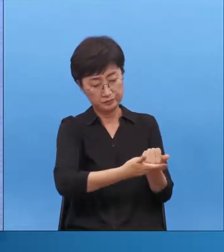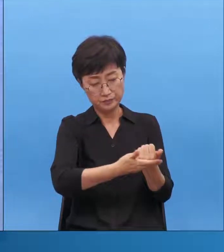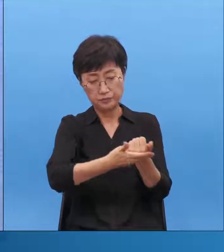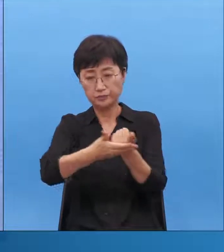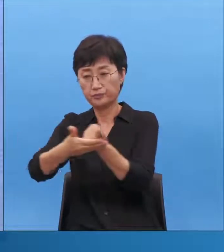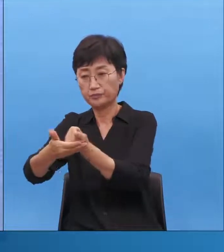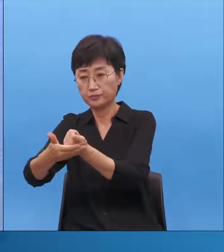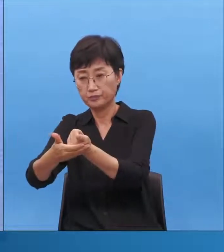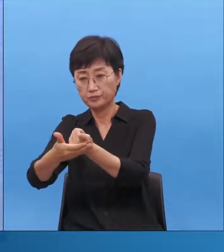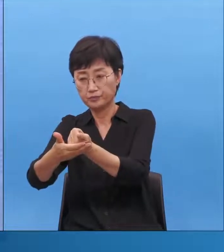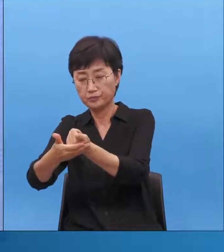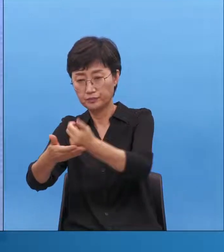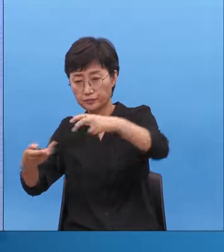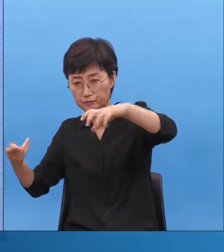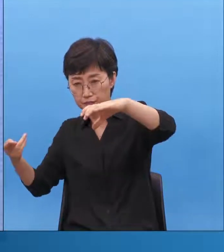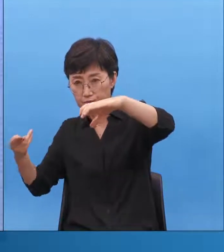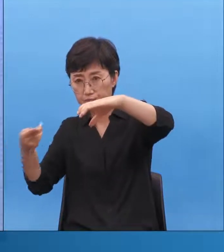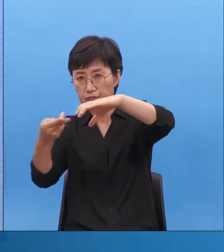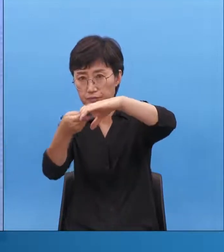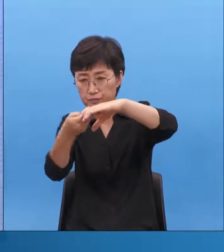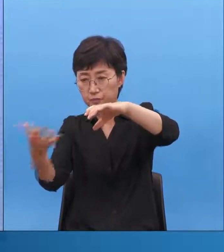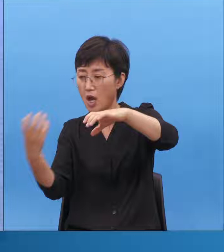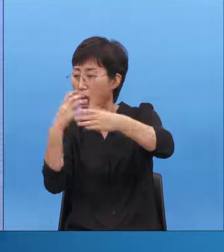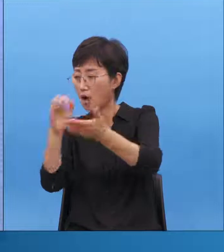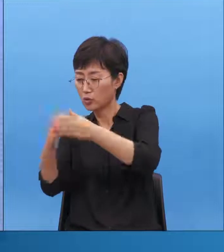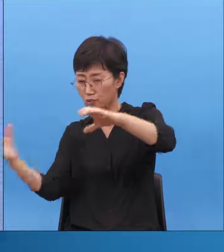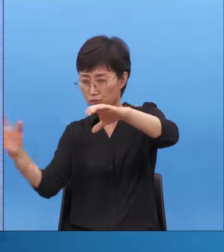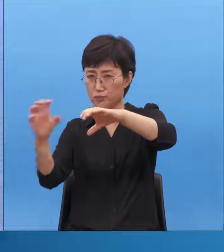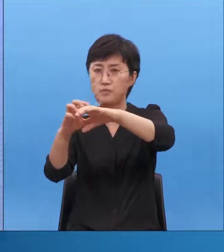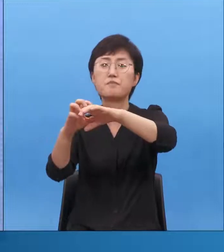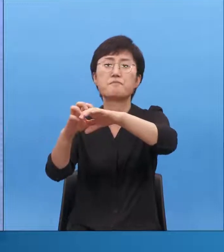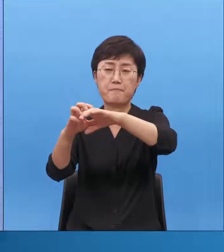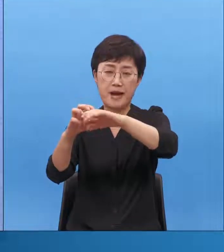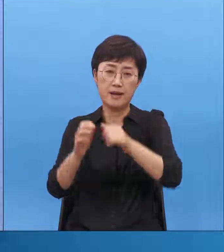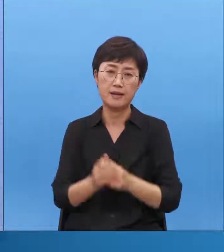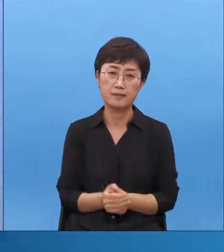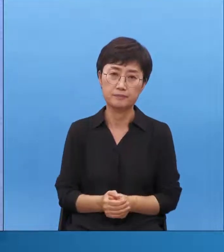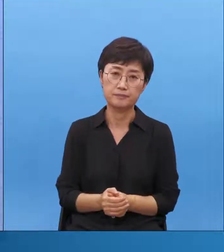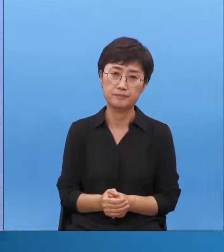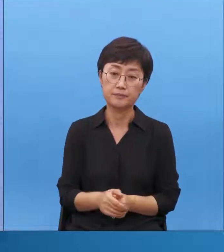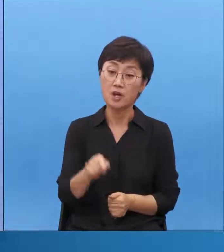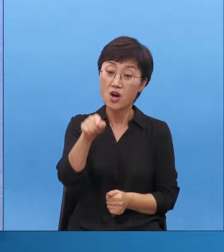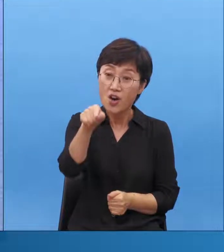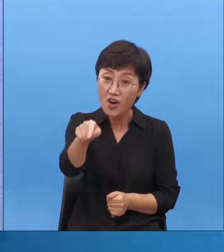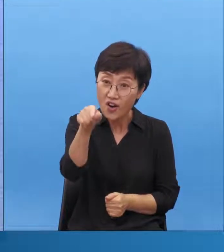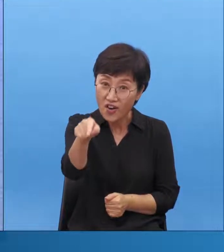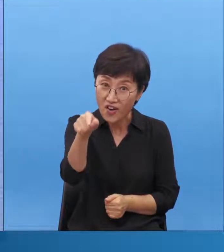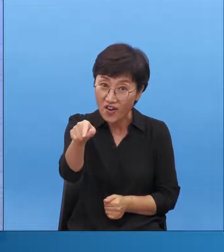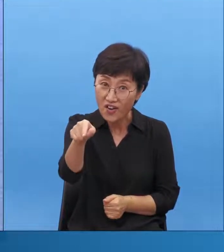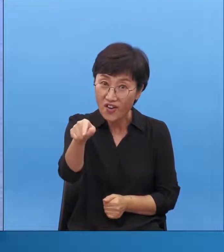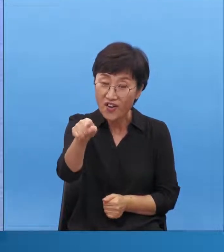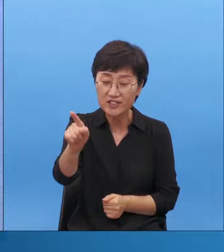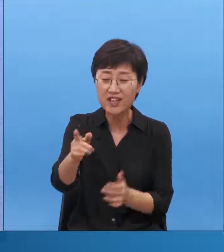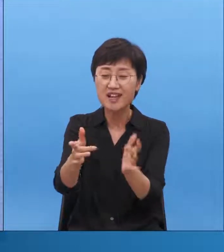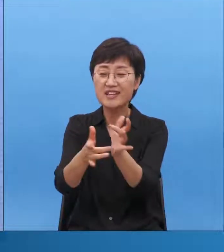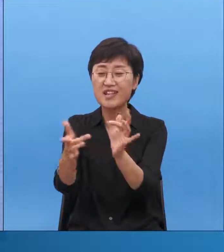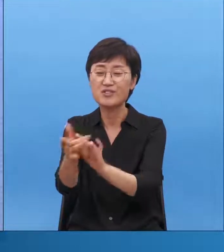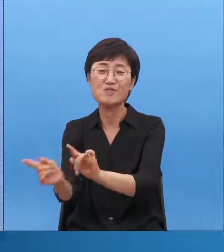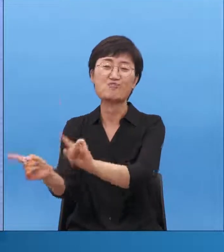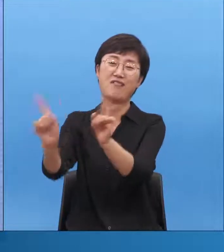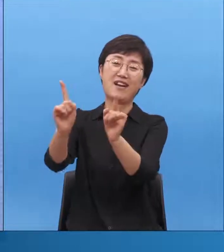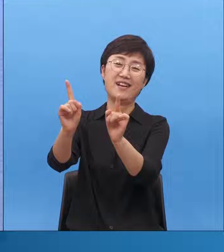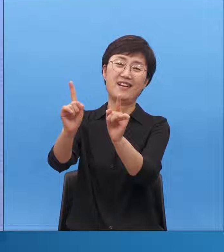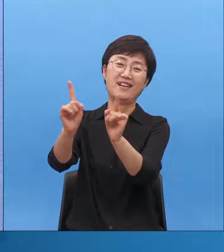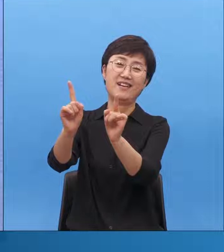grave to Jesus. 그런데 이 무덤에서 예수님이 부활하신 겁니다. And it was at that tomb that 말씀하신 대로. Jesus